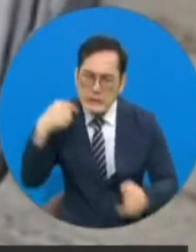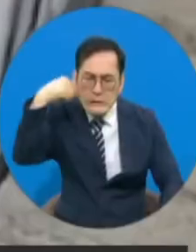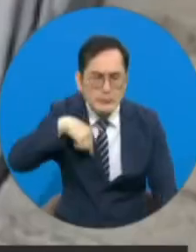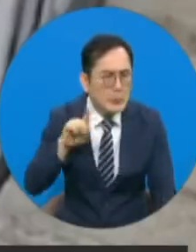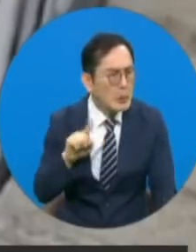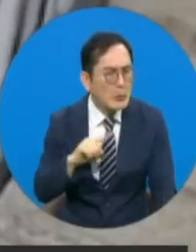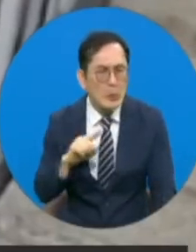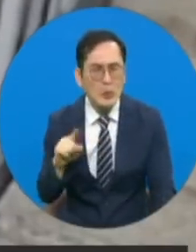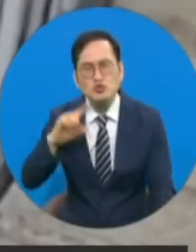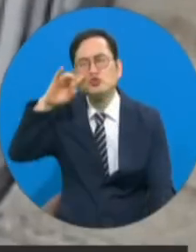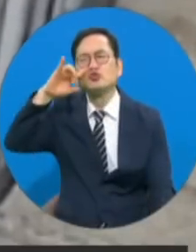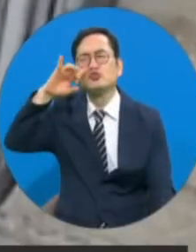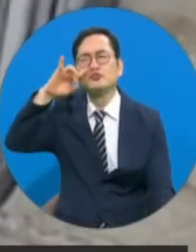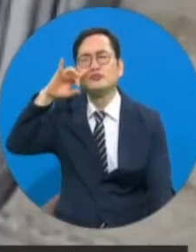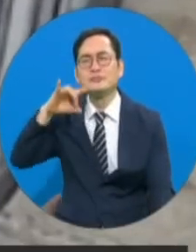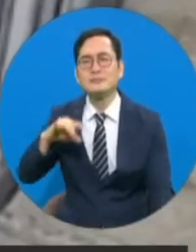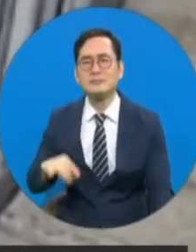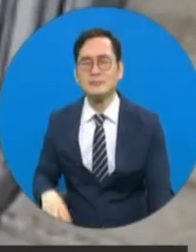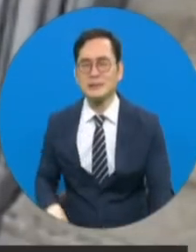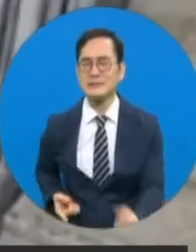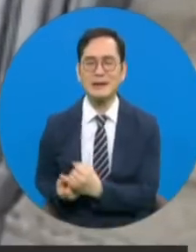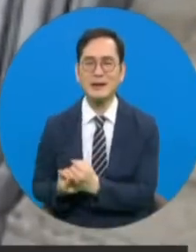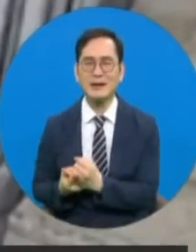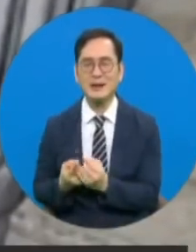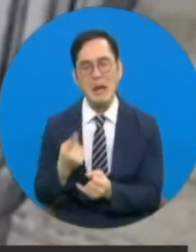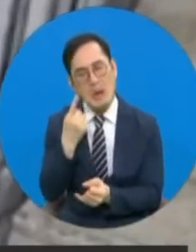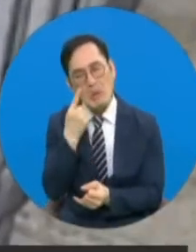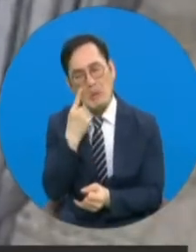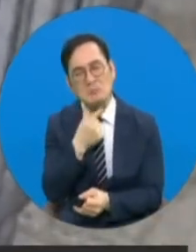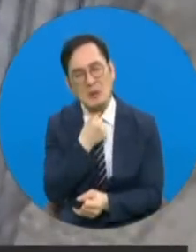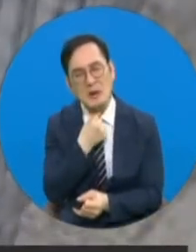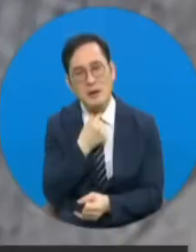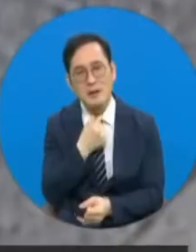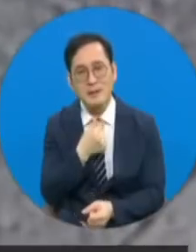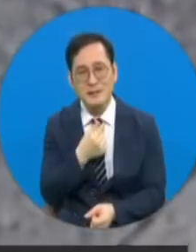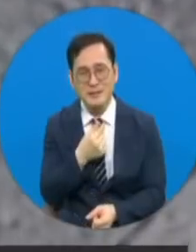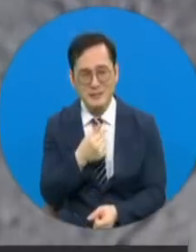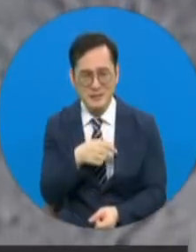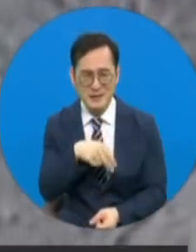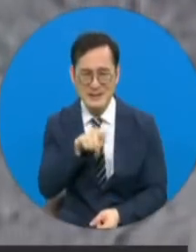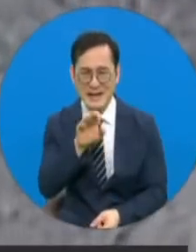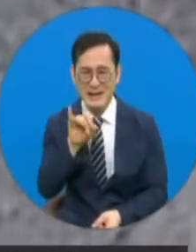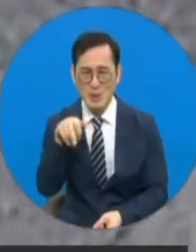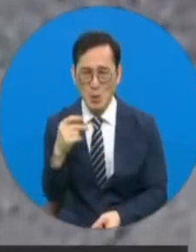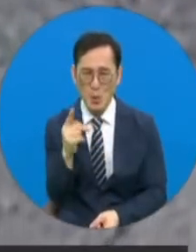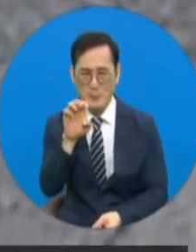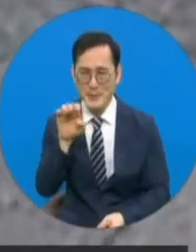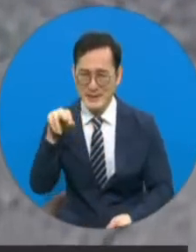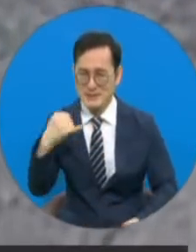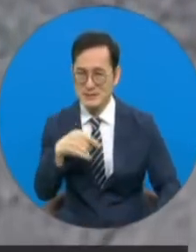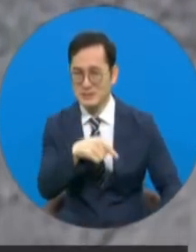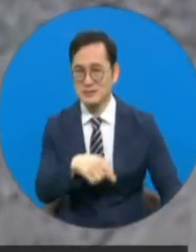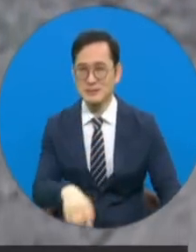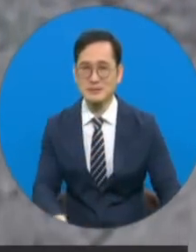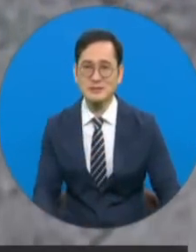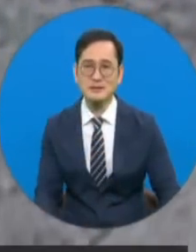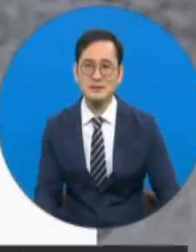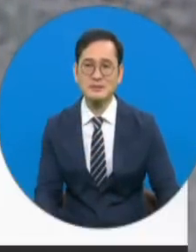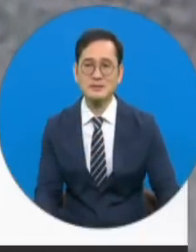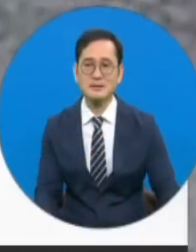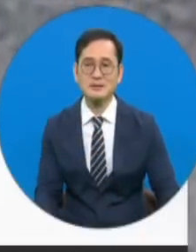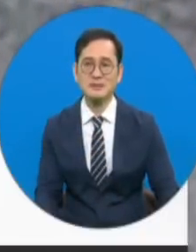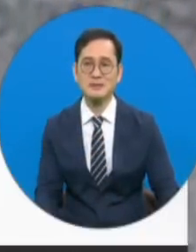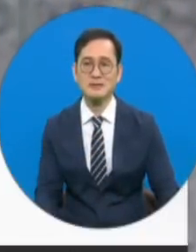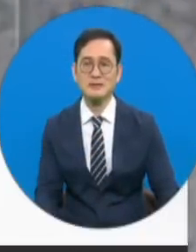그런데 약간 정신적으로 싸이코패스 경향이 있다고 볼 수 있는 것이 본인이 영어를 못했다 그럽니다 그래서